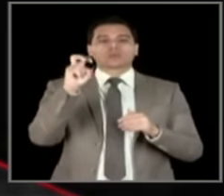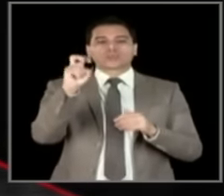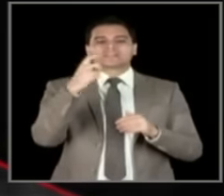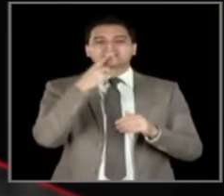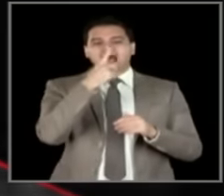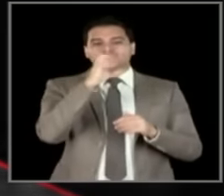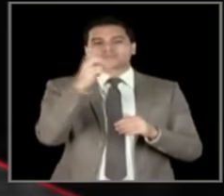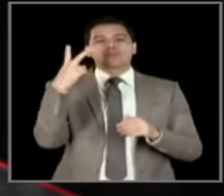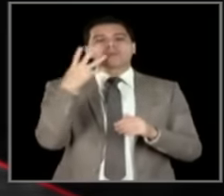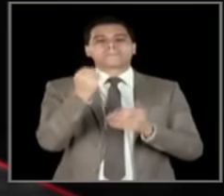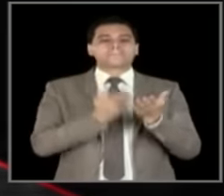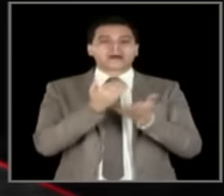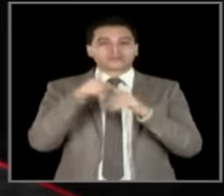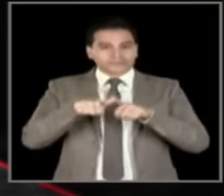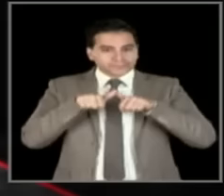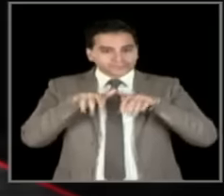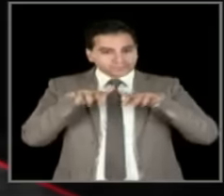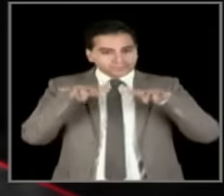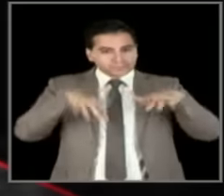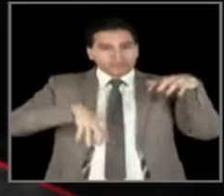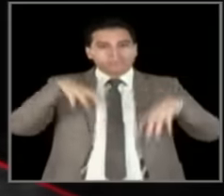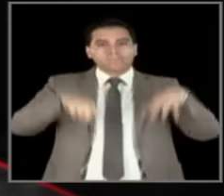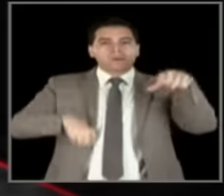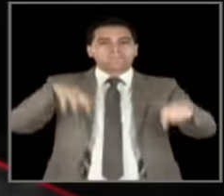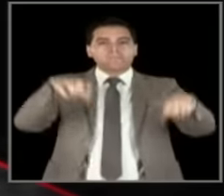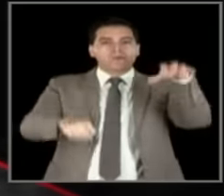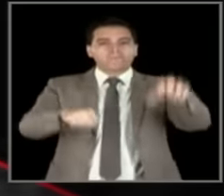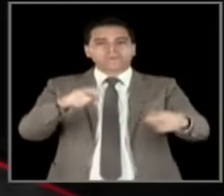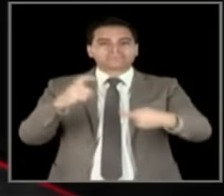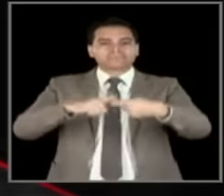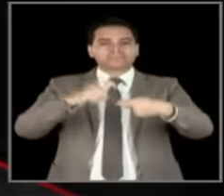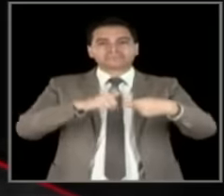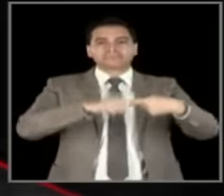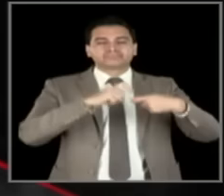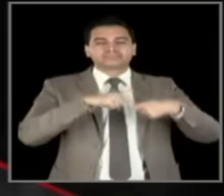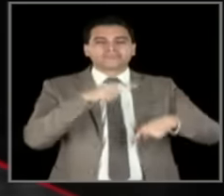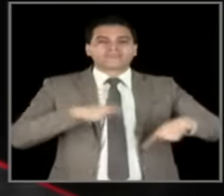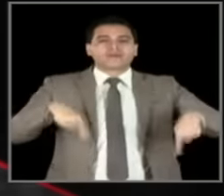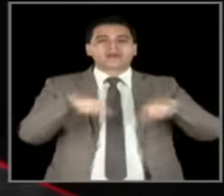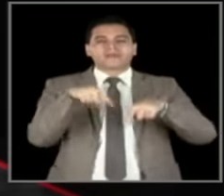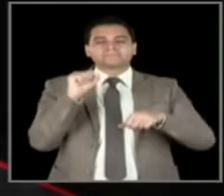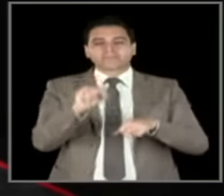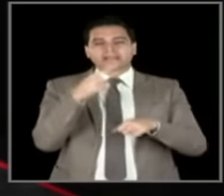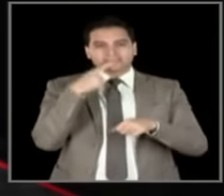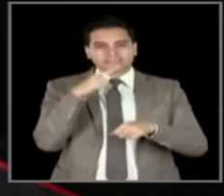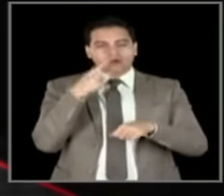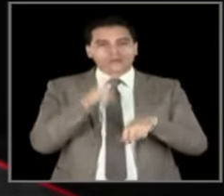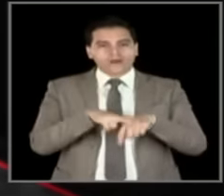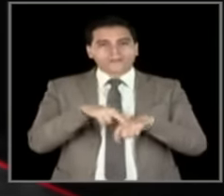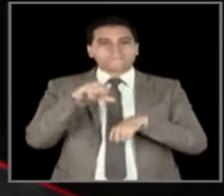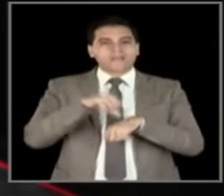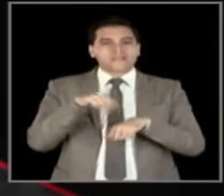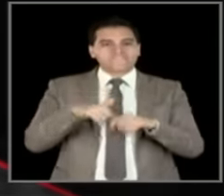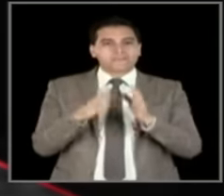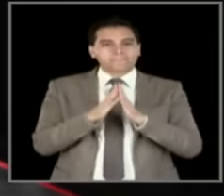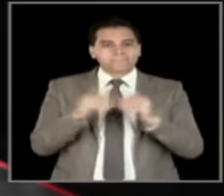1942، وتنتشر اليوم مباني كلياتها في عدة أماكن من مدينة الإسكندرية، وللجامعة فروع أخرى في